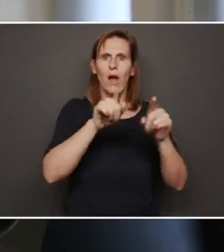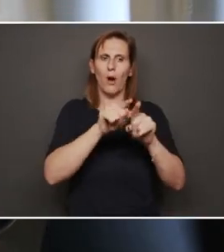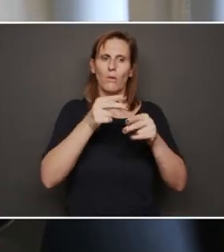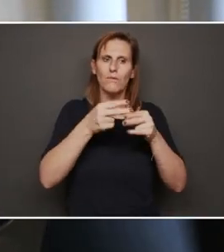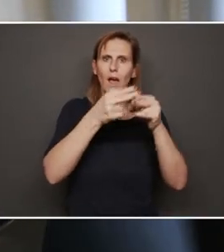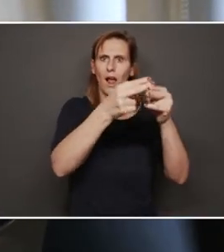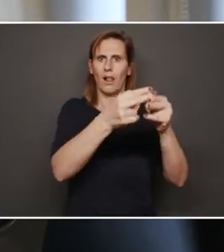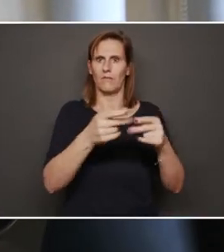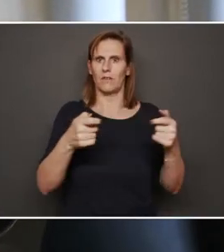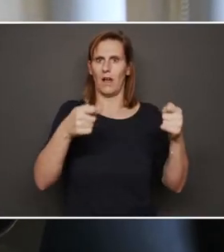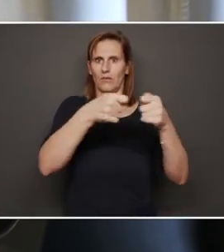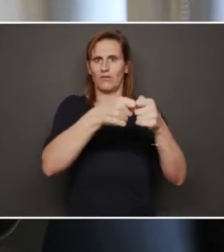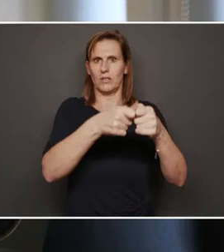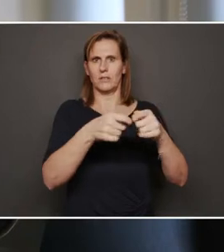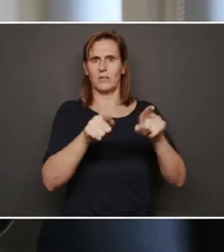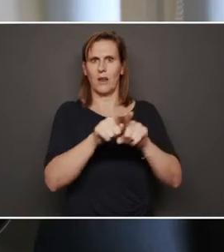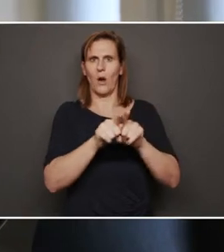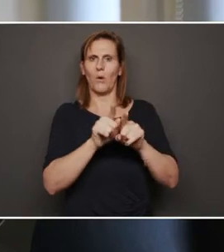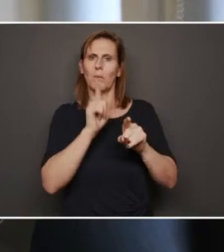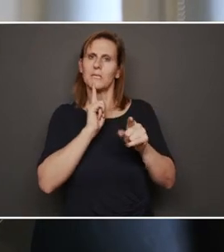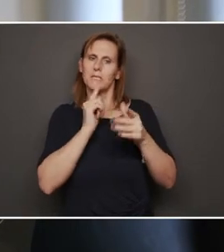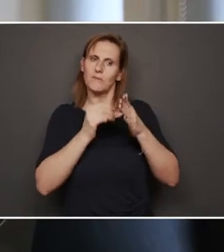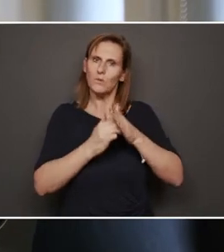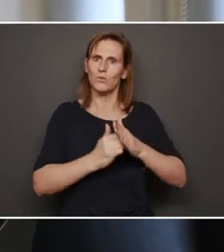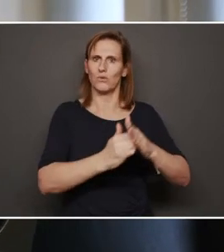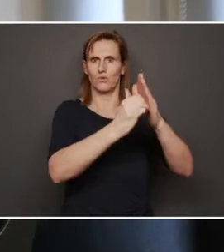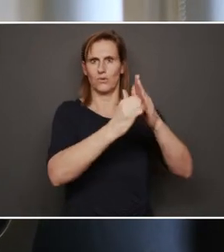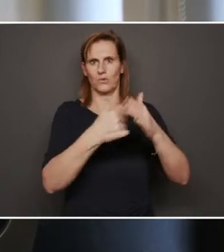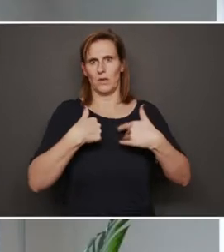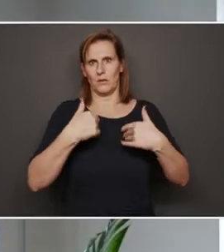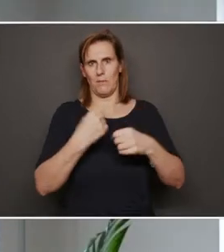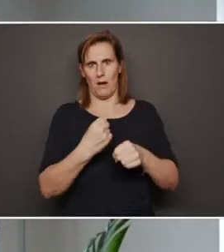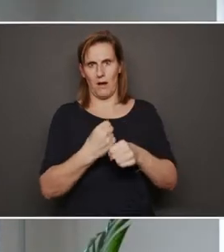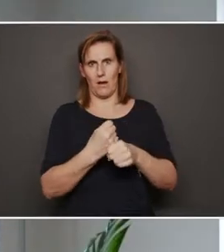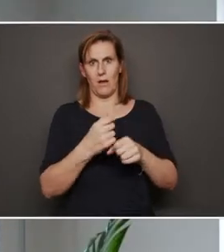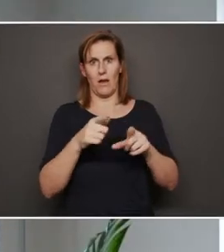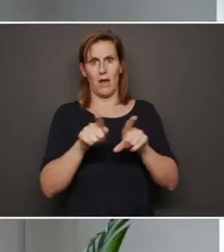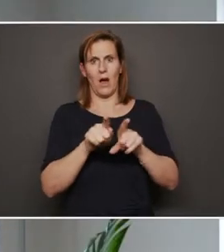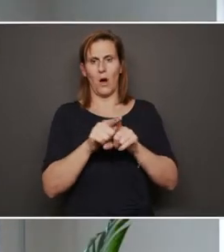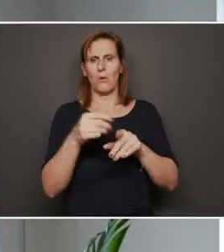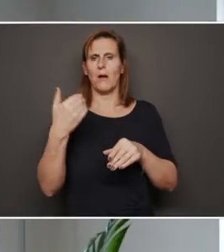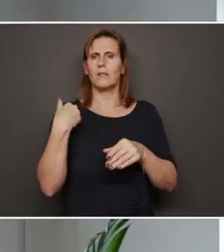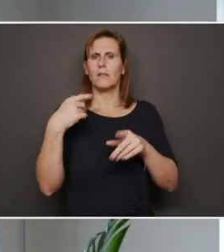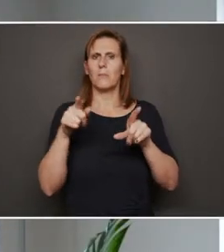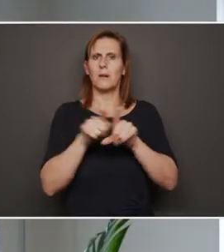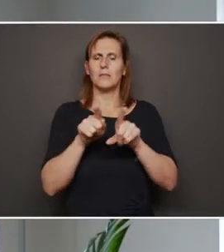Einrichtung und stehe ihm eigentlich ein bisschen zur Seite. Bin eigentlich damals auch